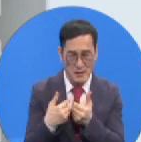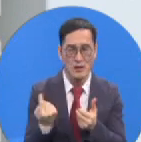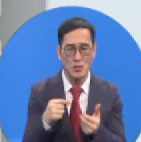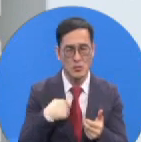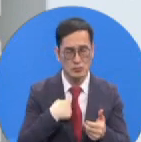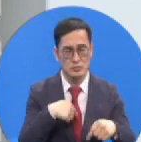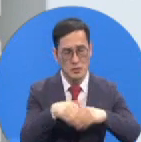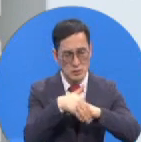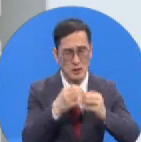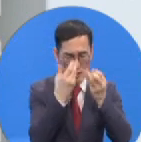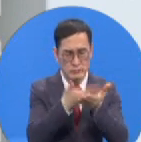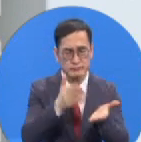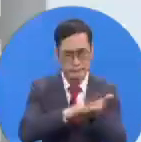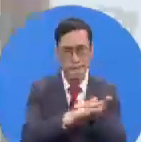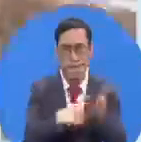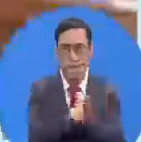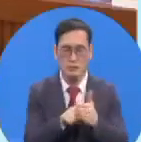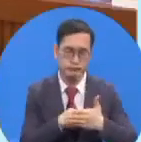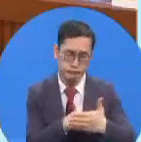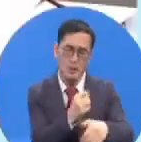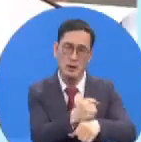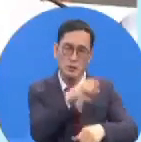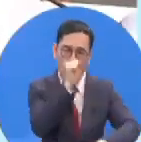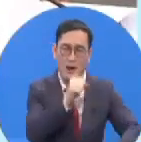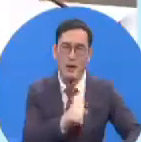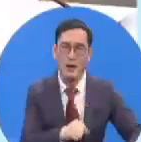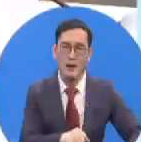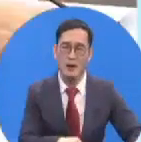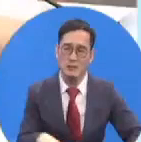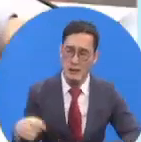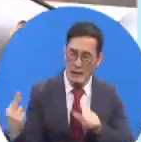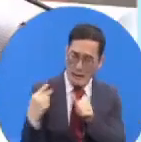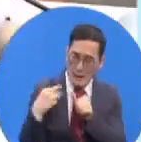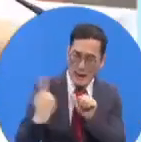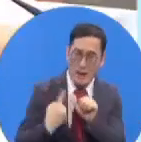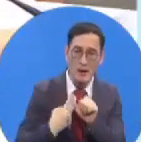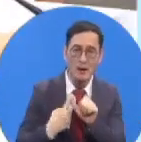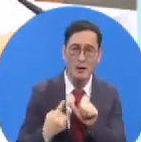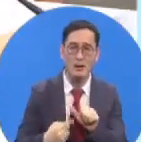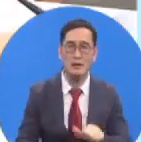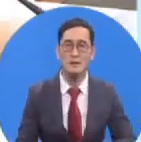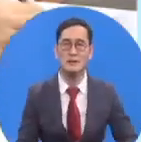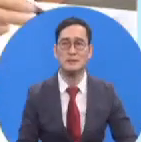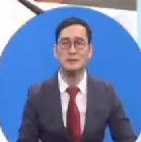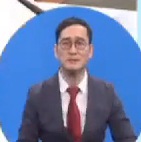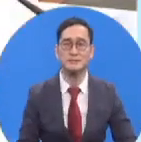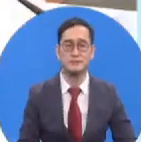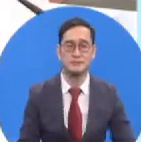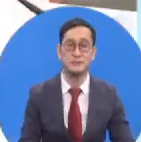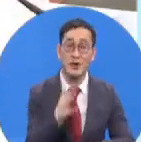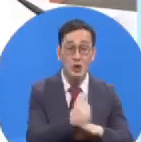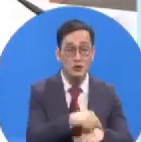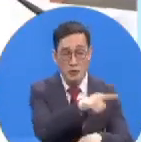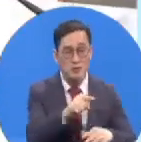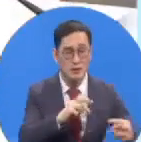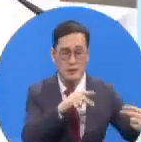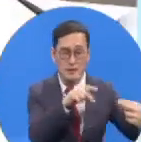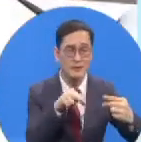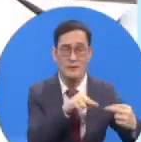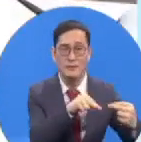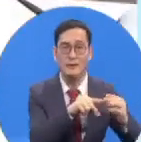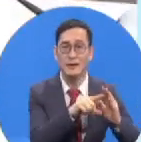행시 그리고 그 안에 내용이 좀 이렇게 욕설이 섞인다든지 이런 부분에 대해서는 단호하게 반대를 해야 된다. 그렇지만